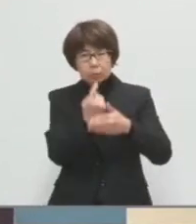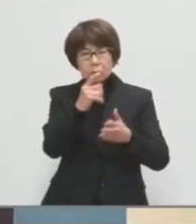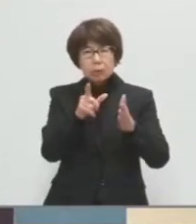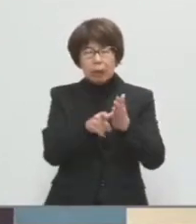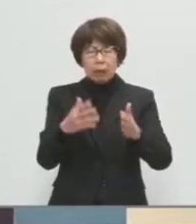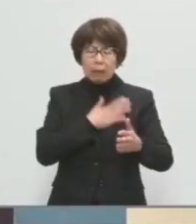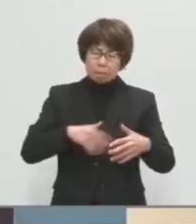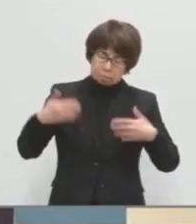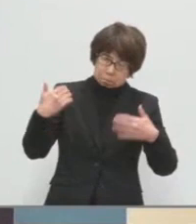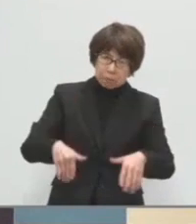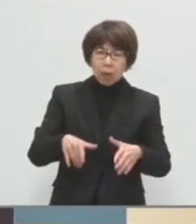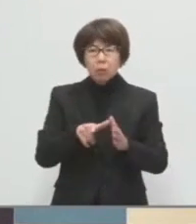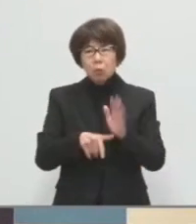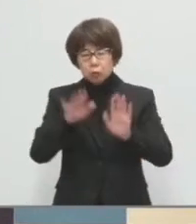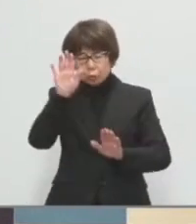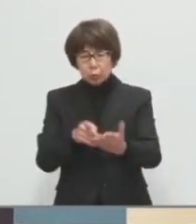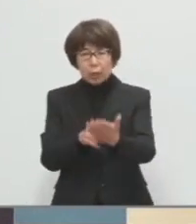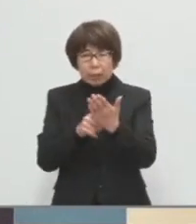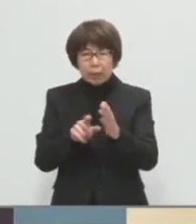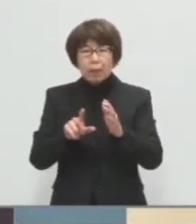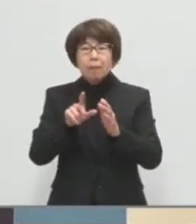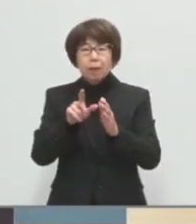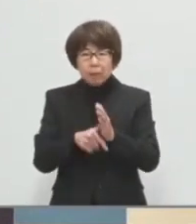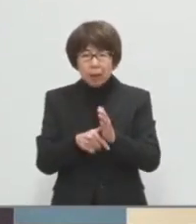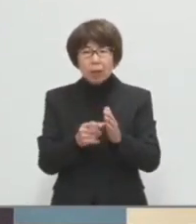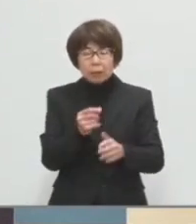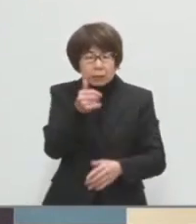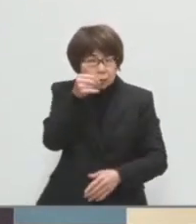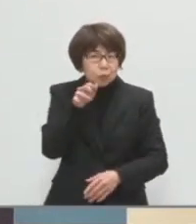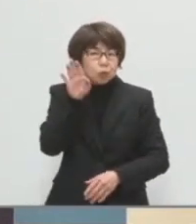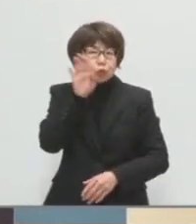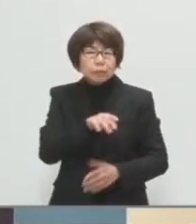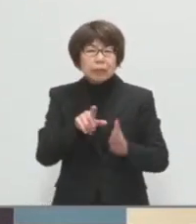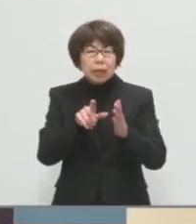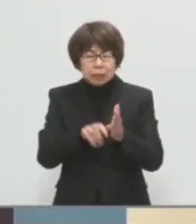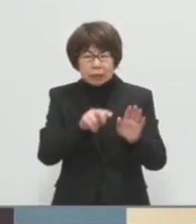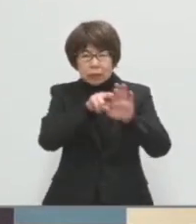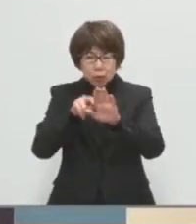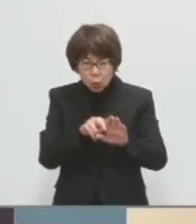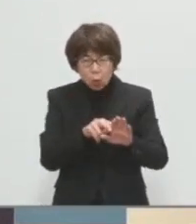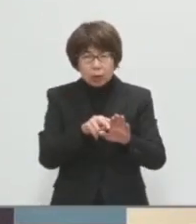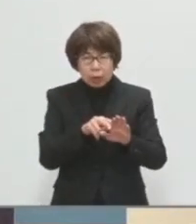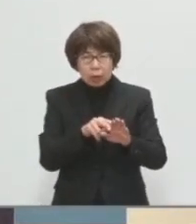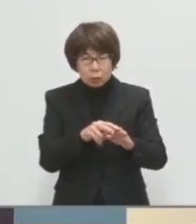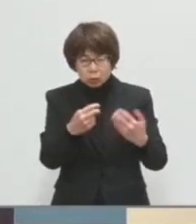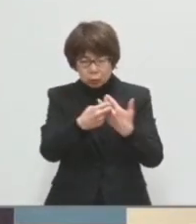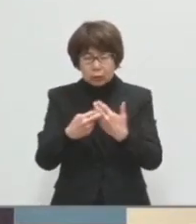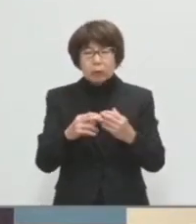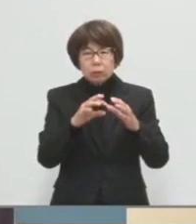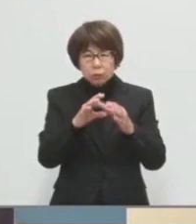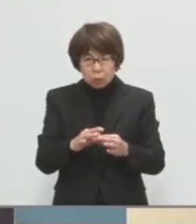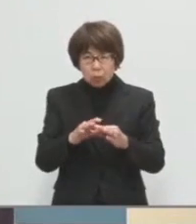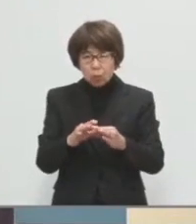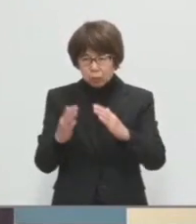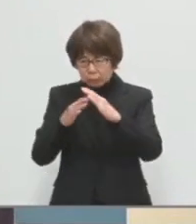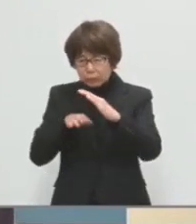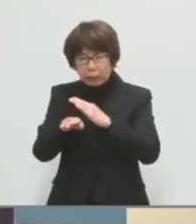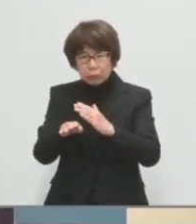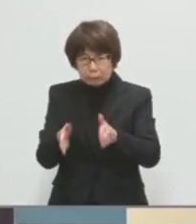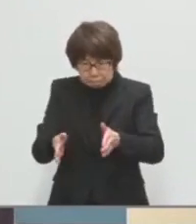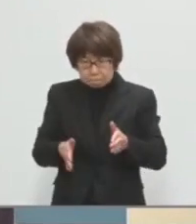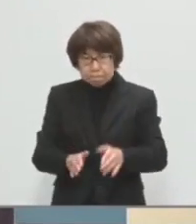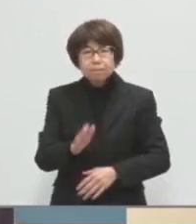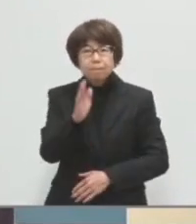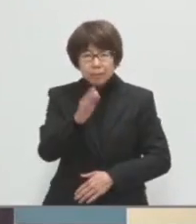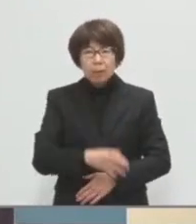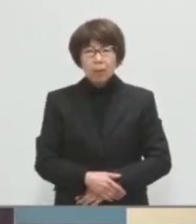などの症状が出た場合速やかに医療機関の打診と外出の自粛をお願い申し上げますまた症状がなく